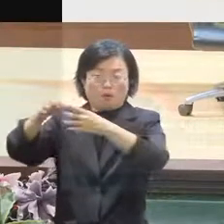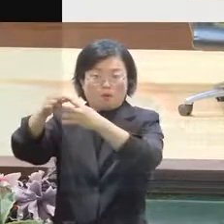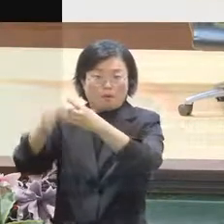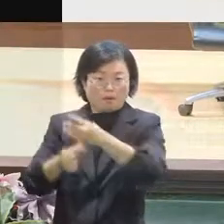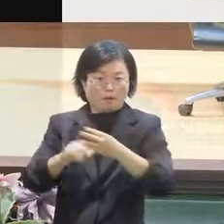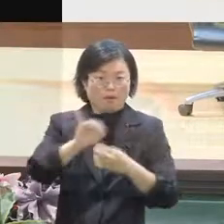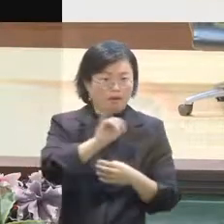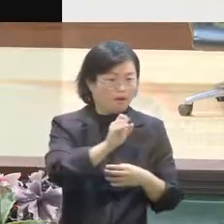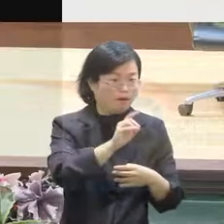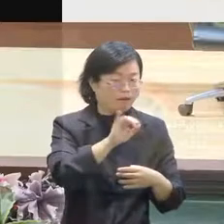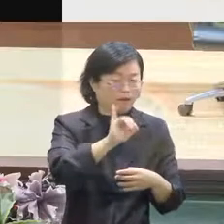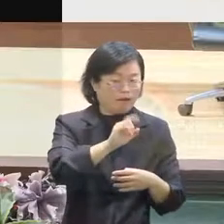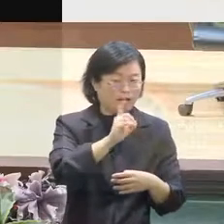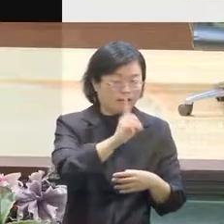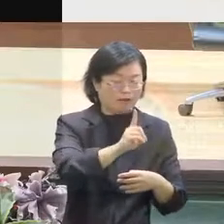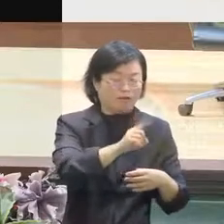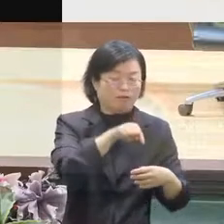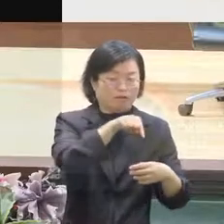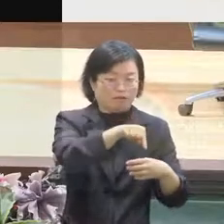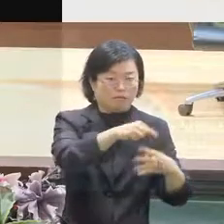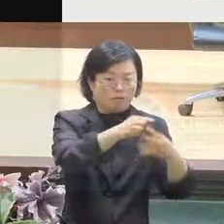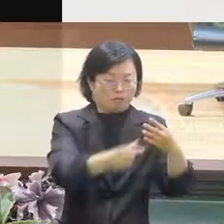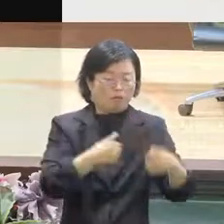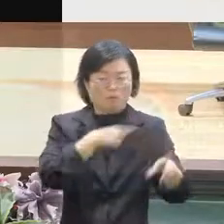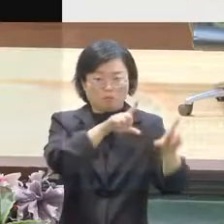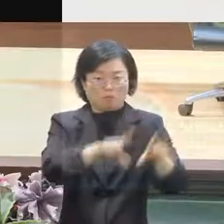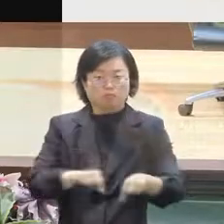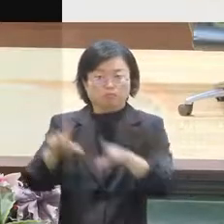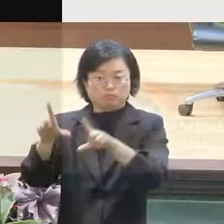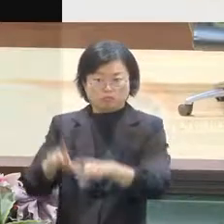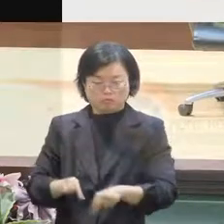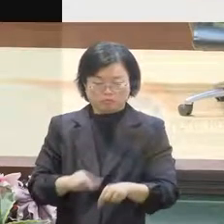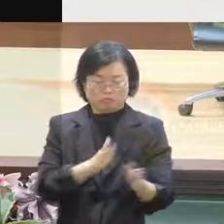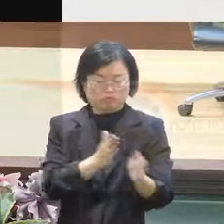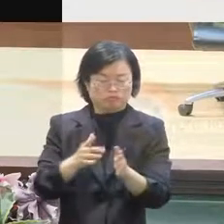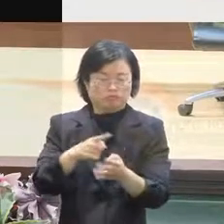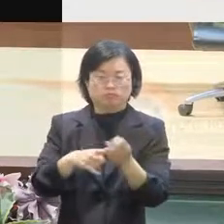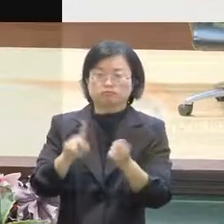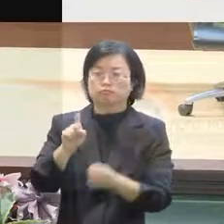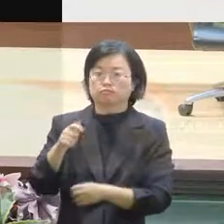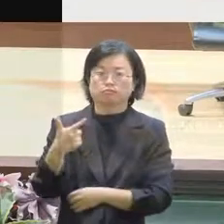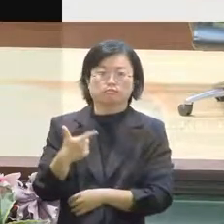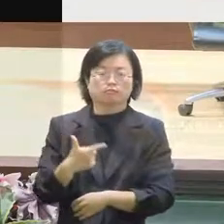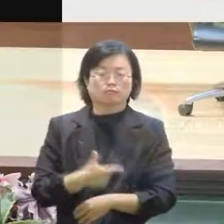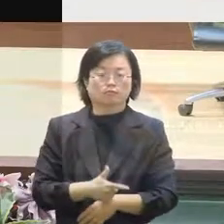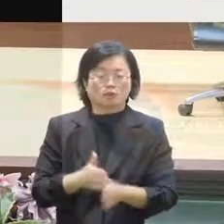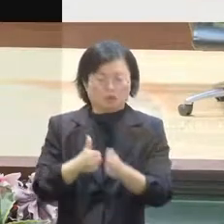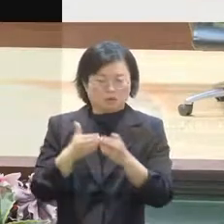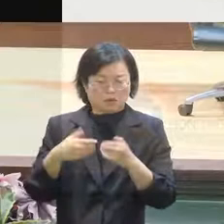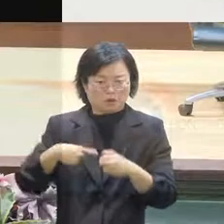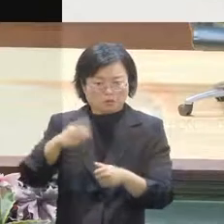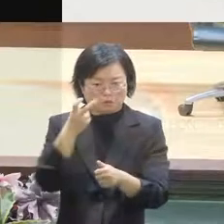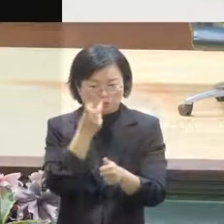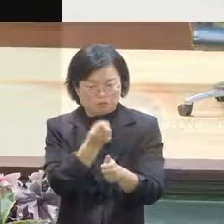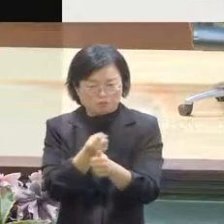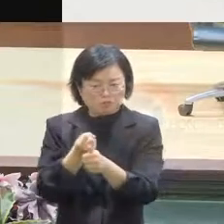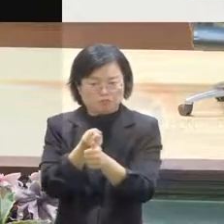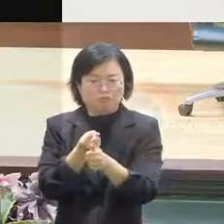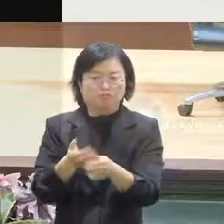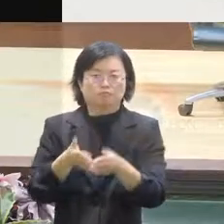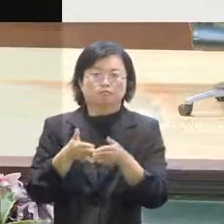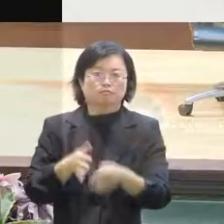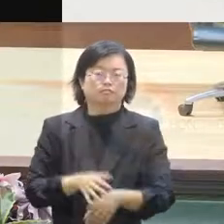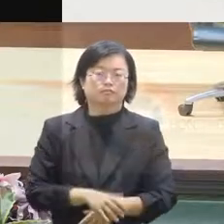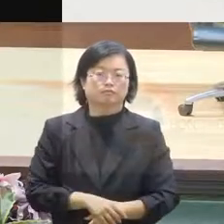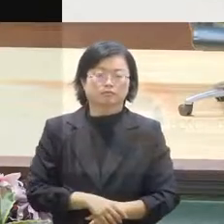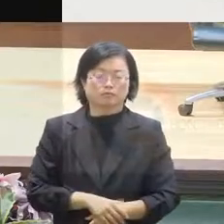呢，归纳出了16个数据类别，我们认为是值得去关注的。那么其实呢在这16个数据类别